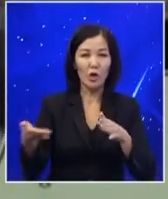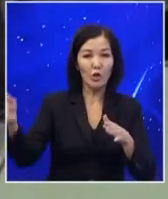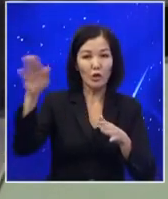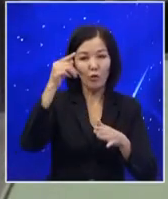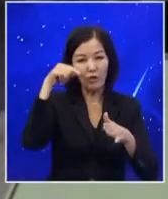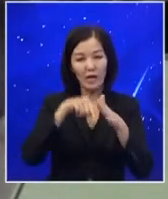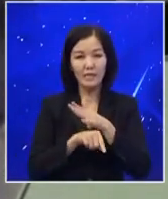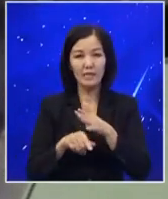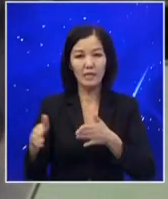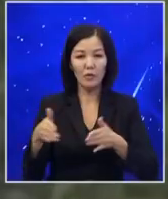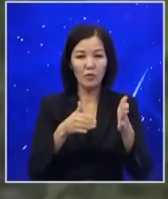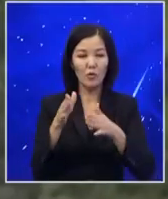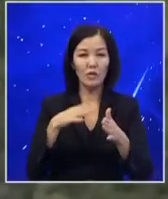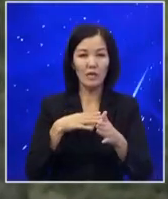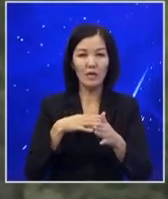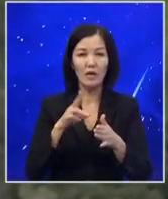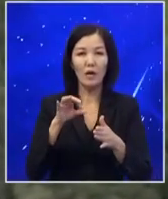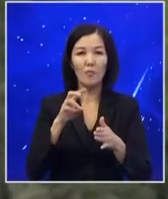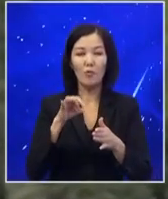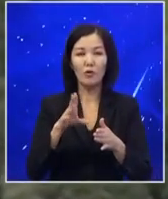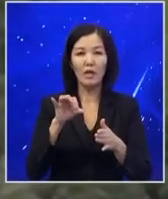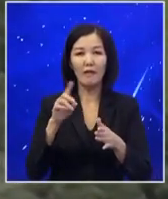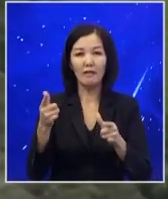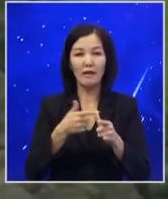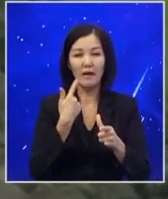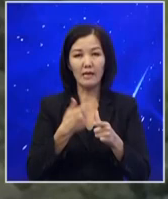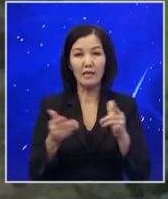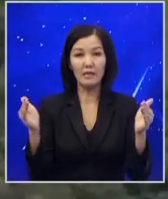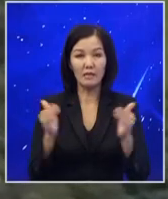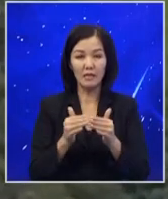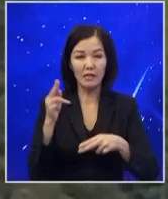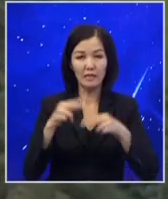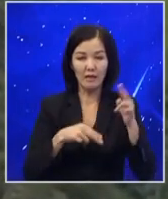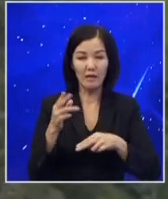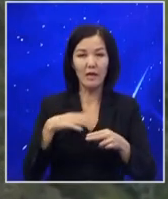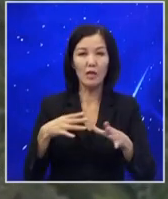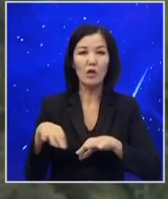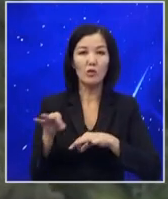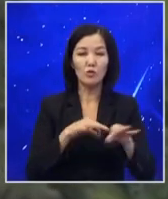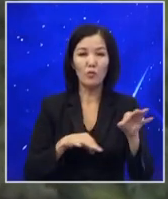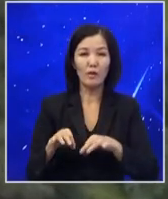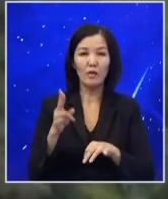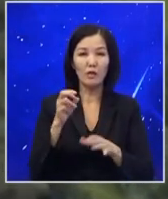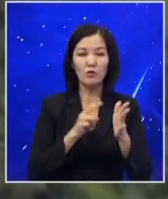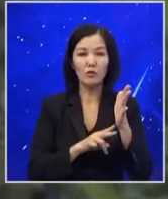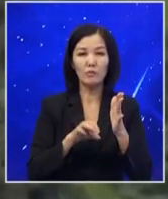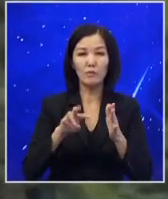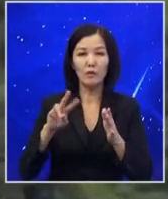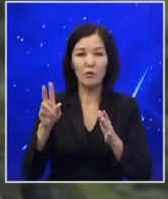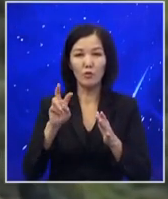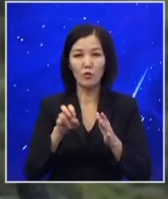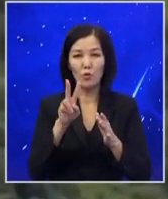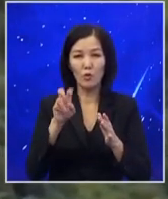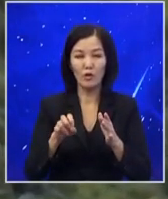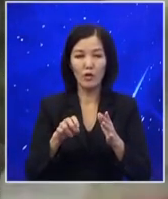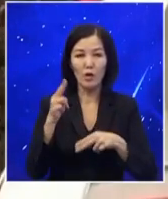өтеді. Ол Буэнавентура порты мен Анттың орталығы арасын қысқарту үшін салынған. Жобалық құны 270 миллион долларды құрайтын